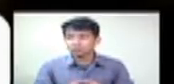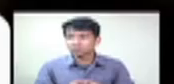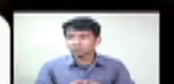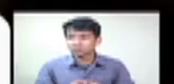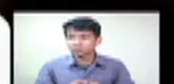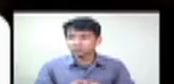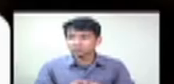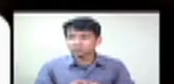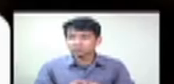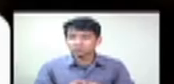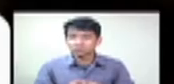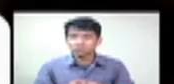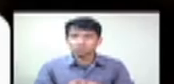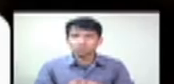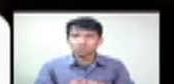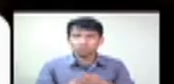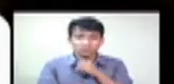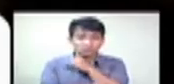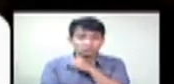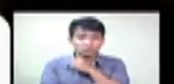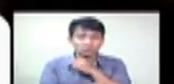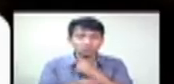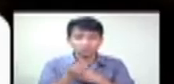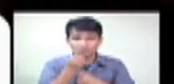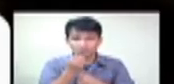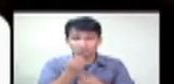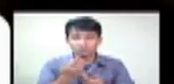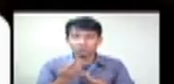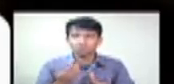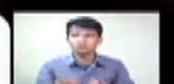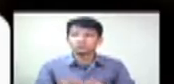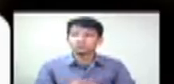magnakaw kami ng pagkain para lang makakain kami.